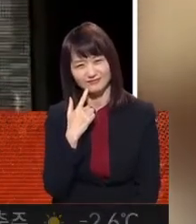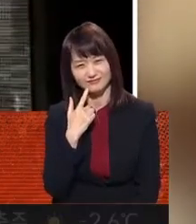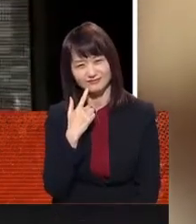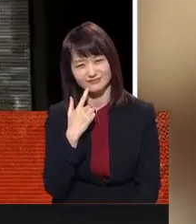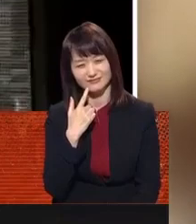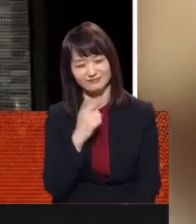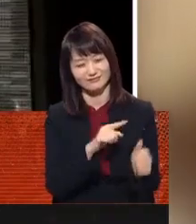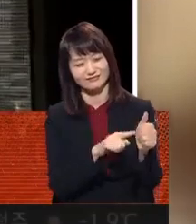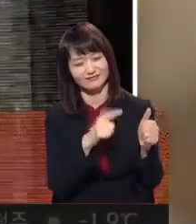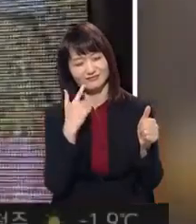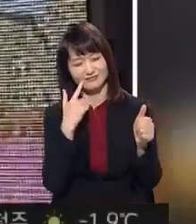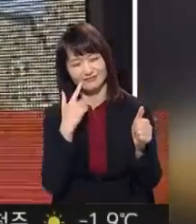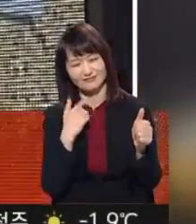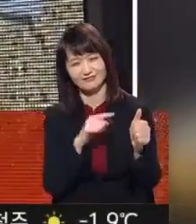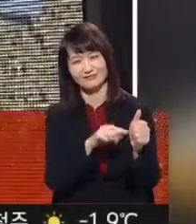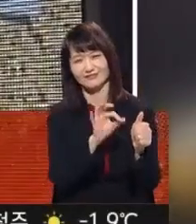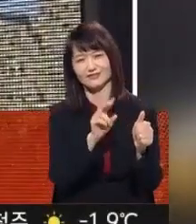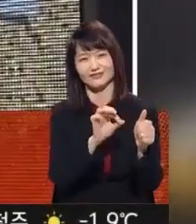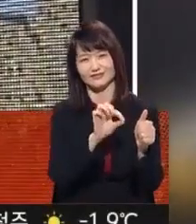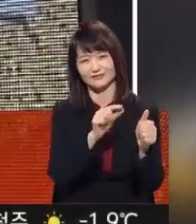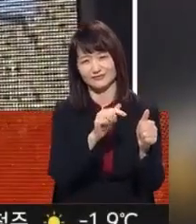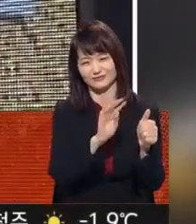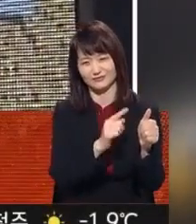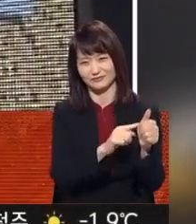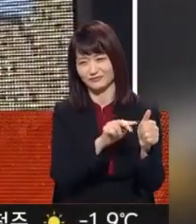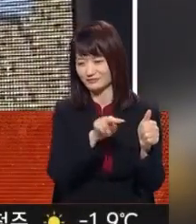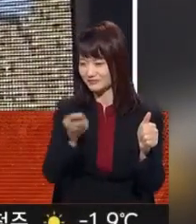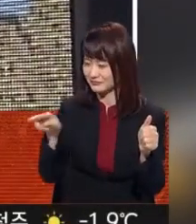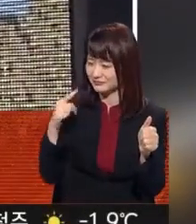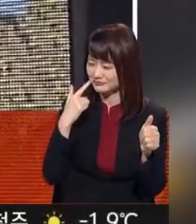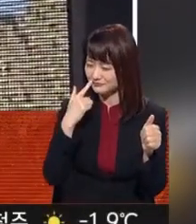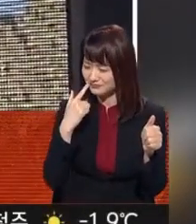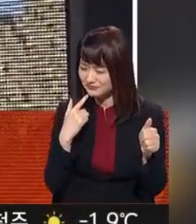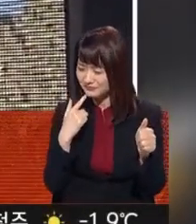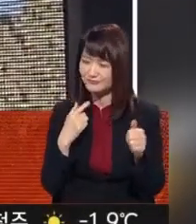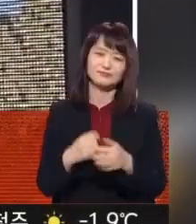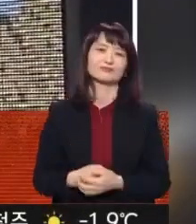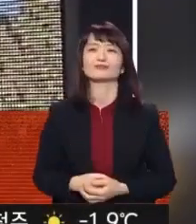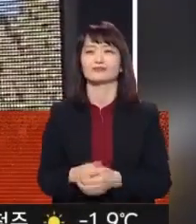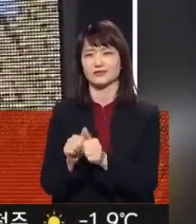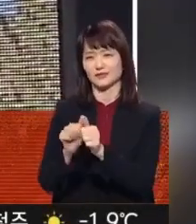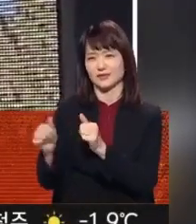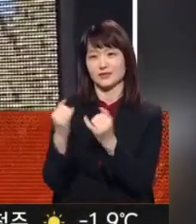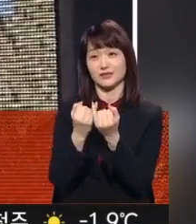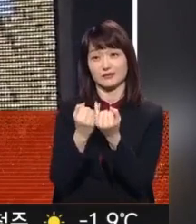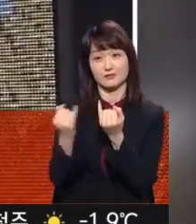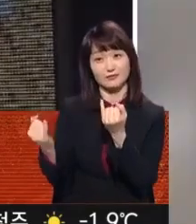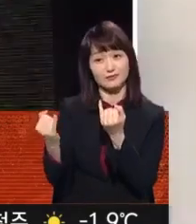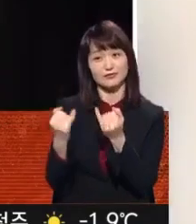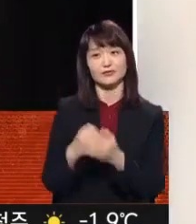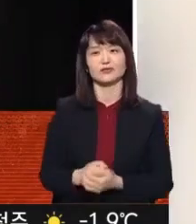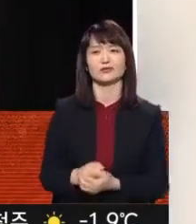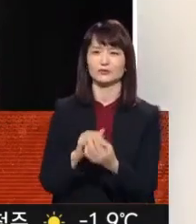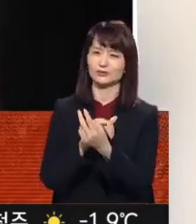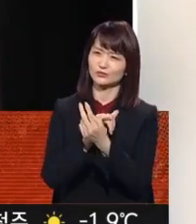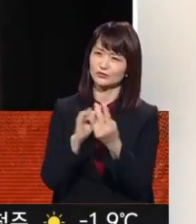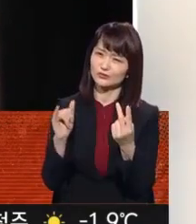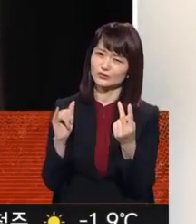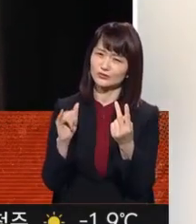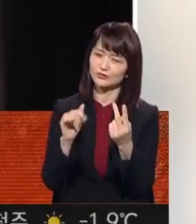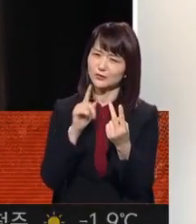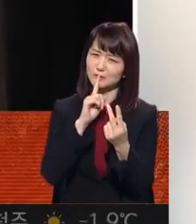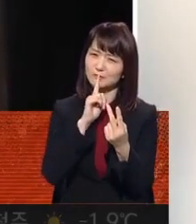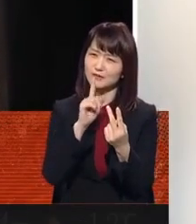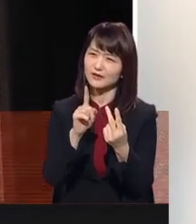얼마나 부러우시겠어요네 정말 뭐라 그래 이건 훈남훈녀 커플이라고 얘기를 하기도 좀 너무